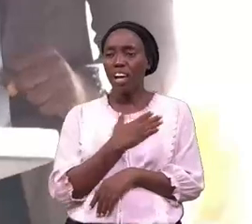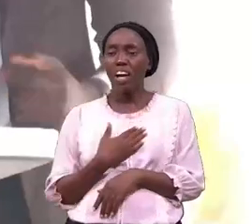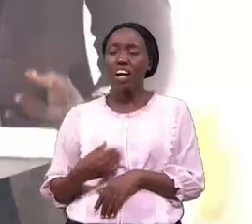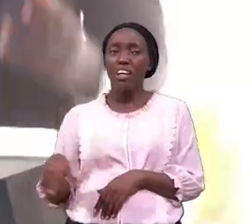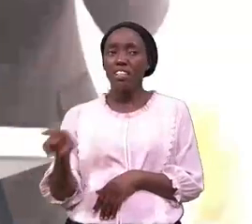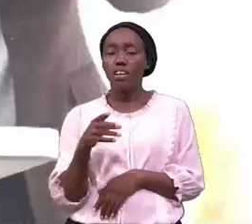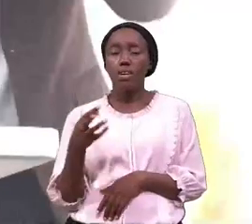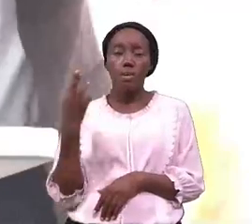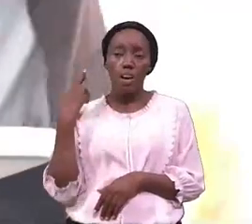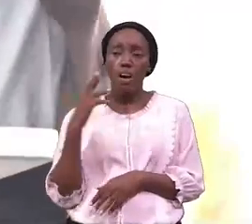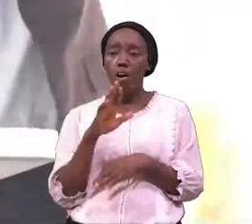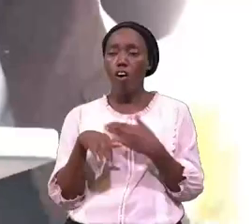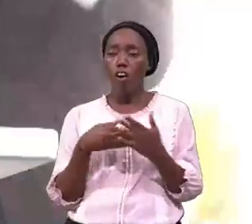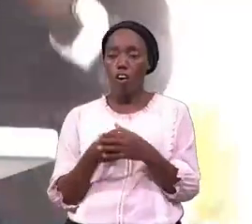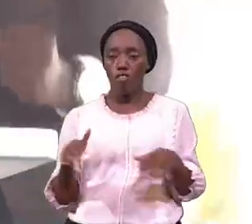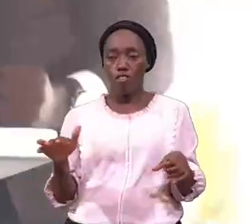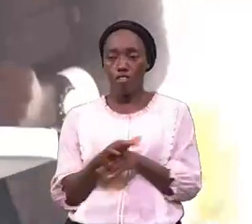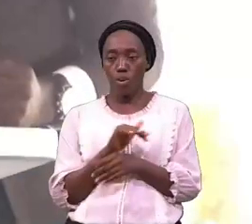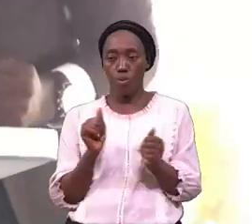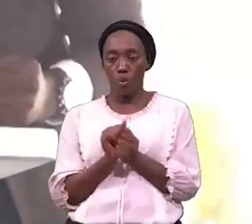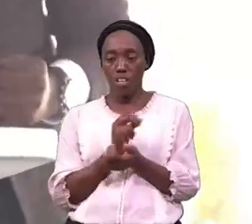et ils furent tous remplis du Saint-Esprit.